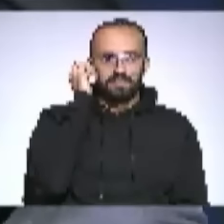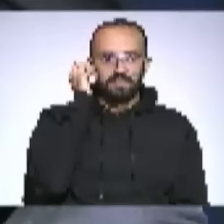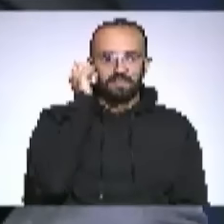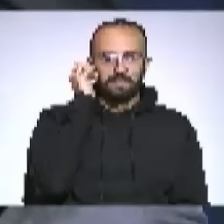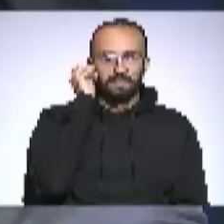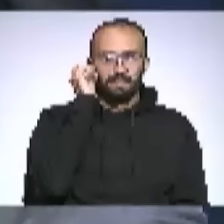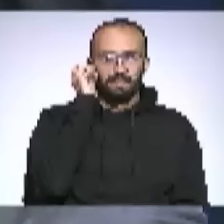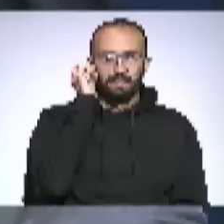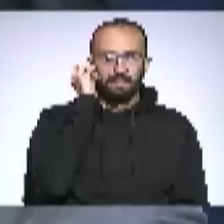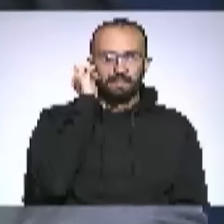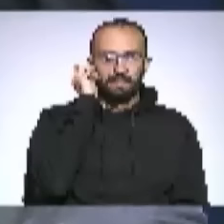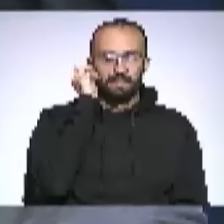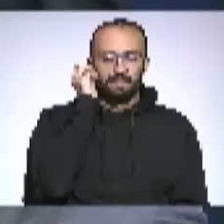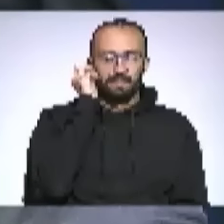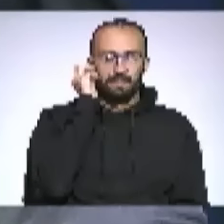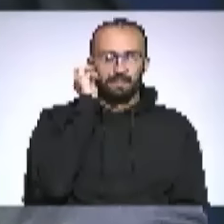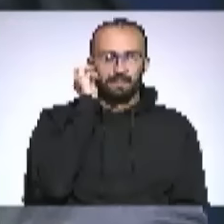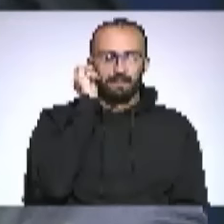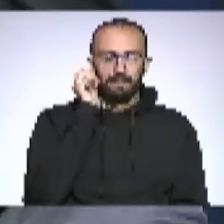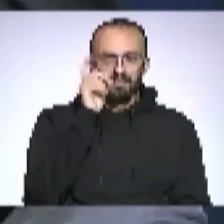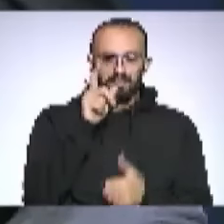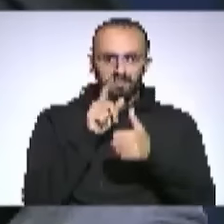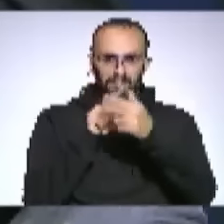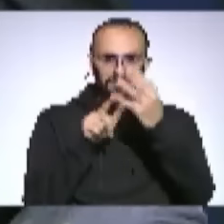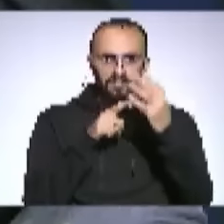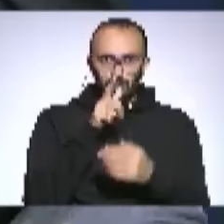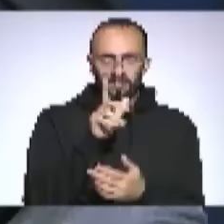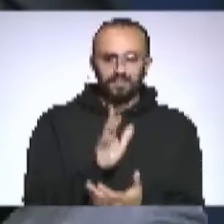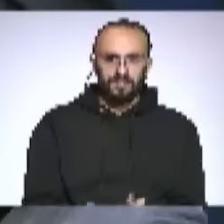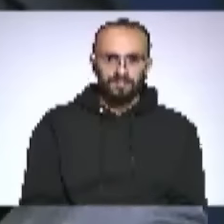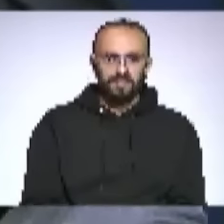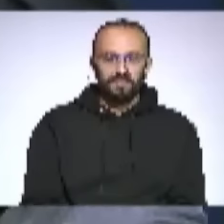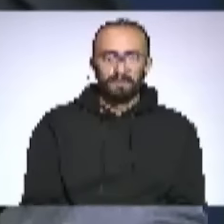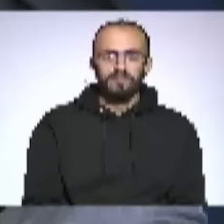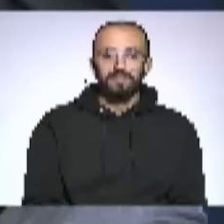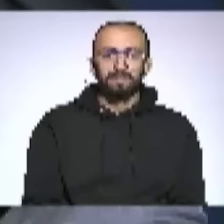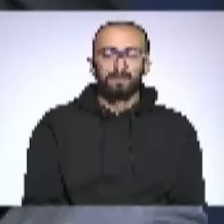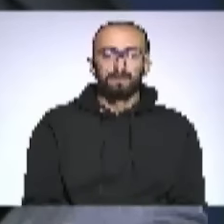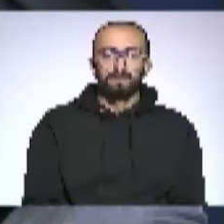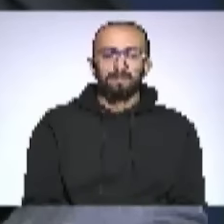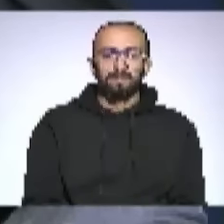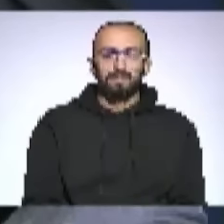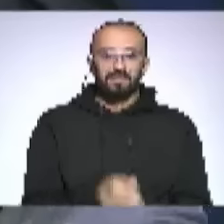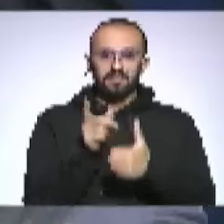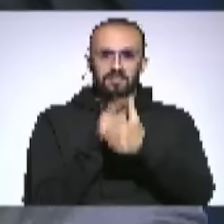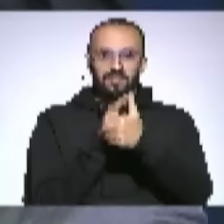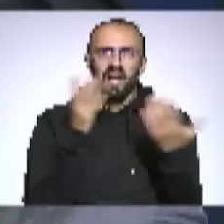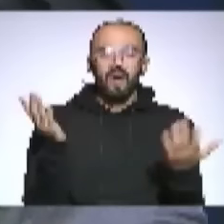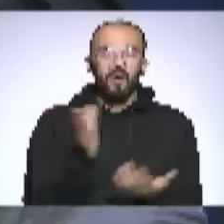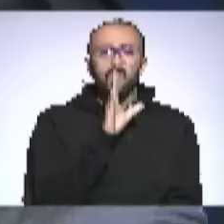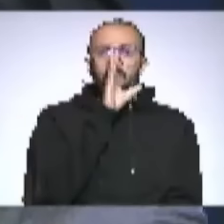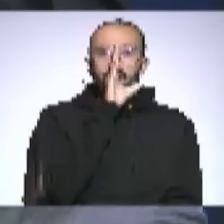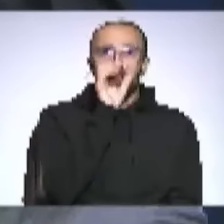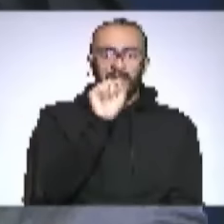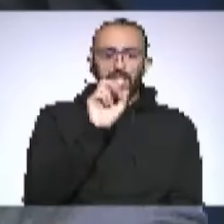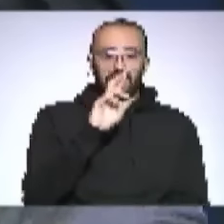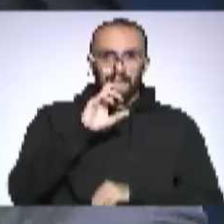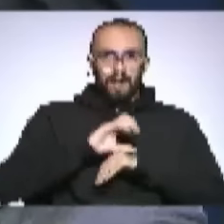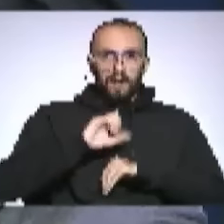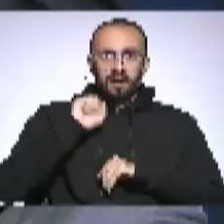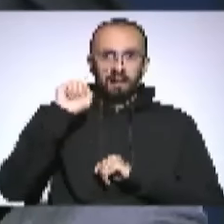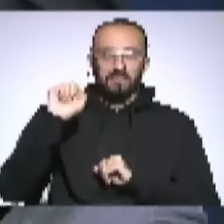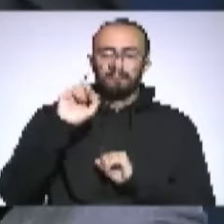ا اولا يا حبيبي في عده امور الامر الاول اي اوراق خاصه بالمجلس هي